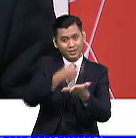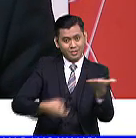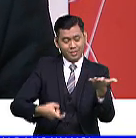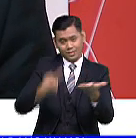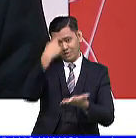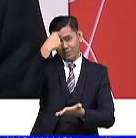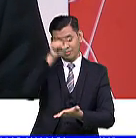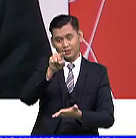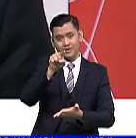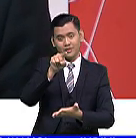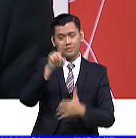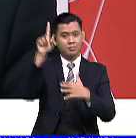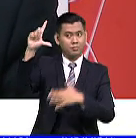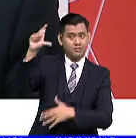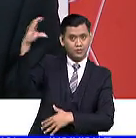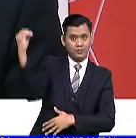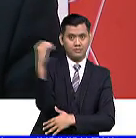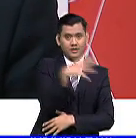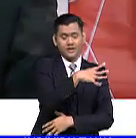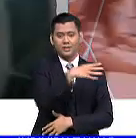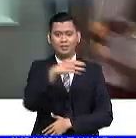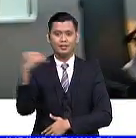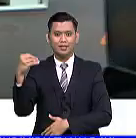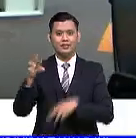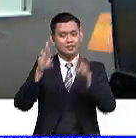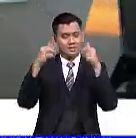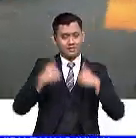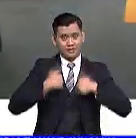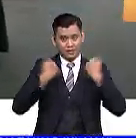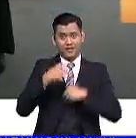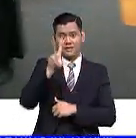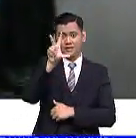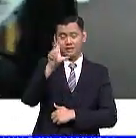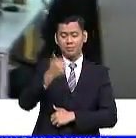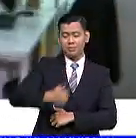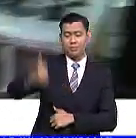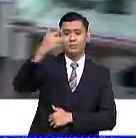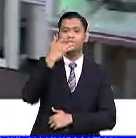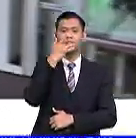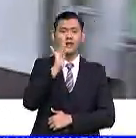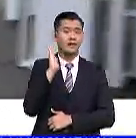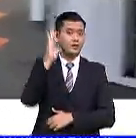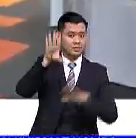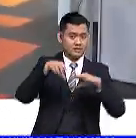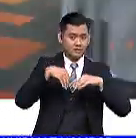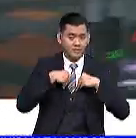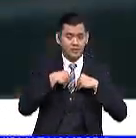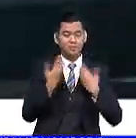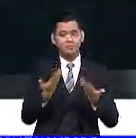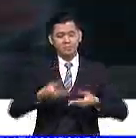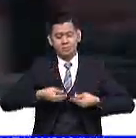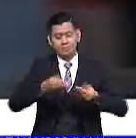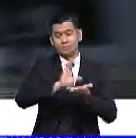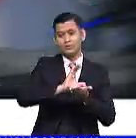Ramadan lain untuk tahun ini Jawa E30 pemenang Bertuah akan menerima hadiah menarik meliputi pulangan